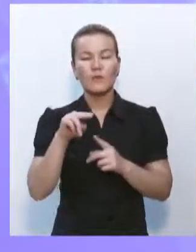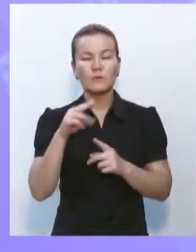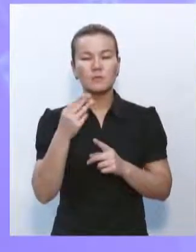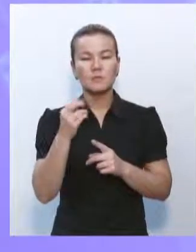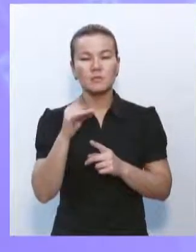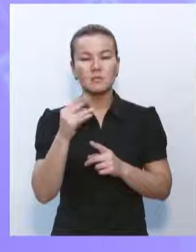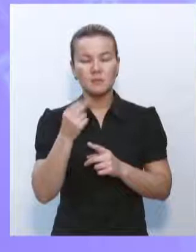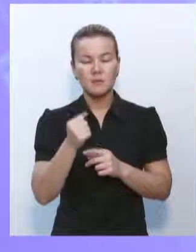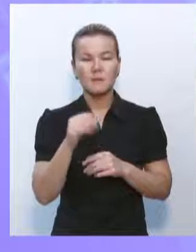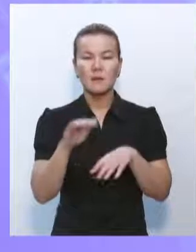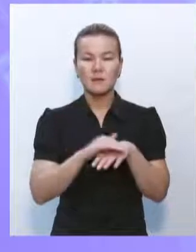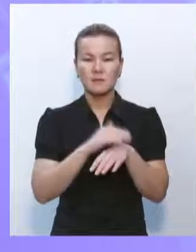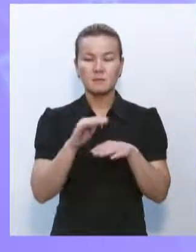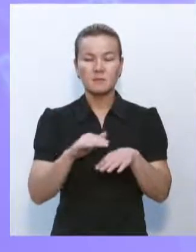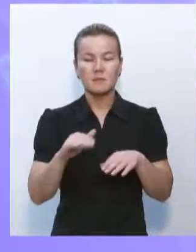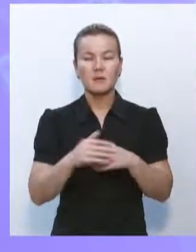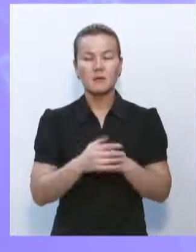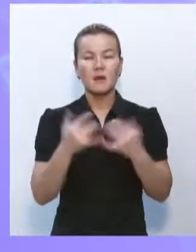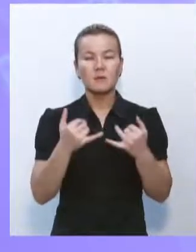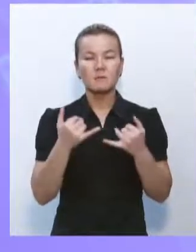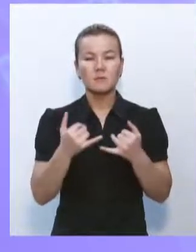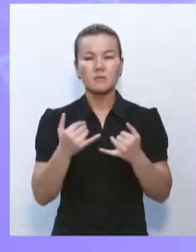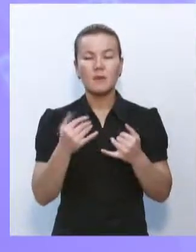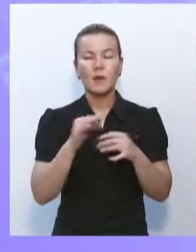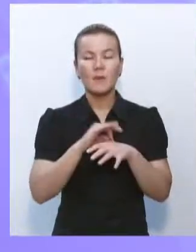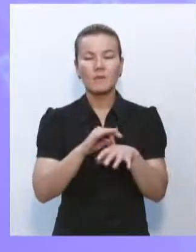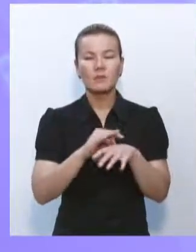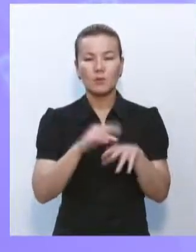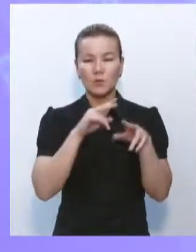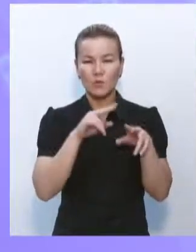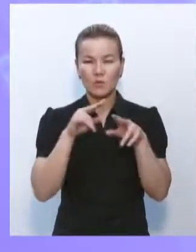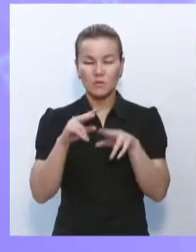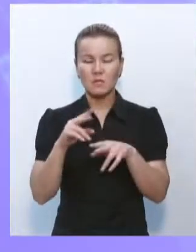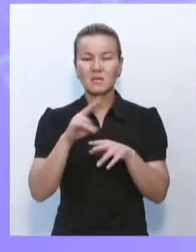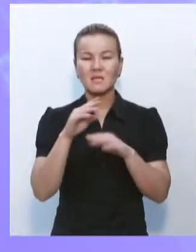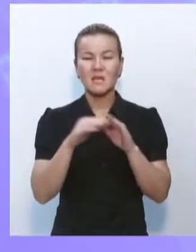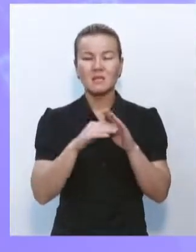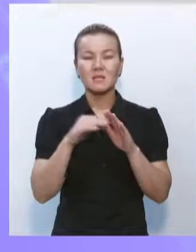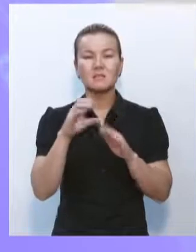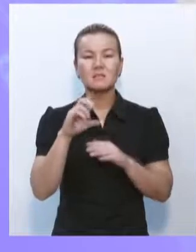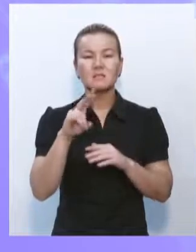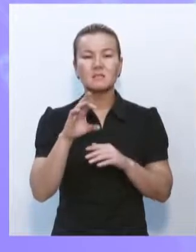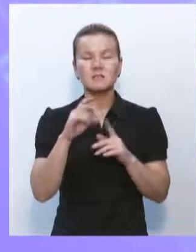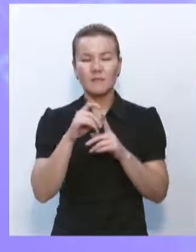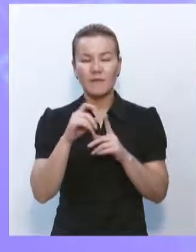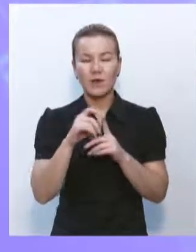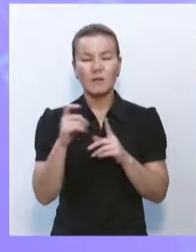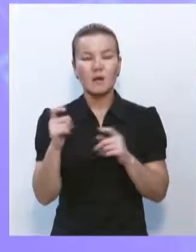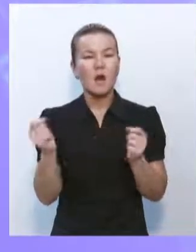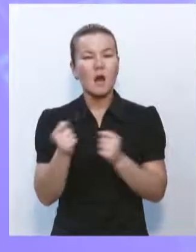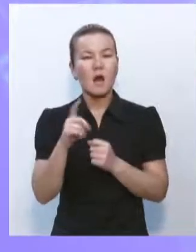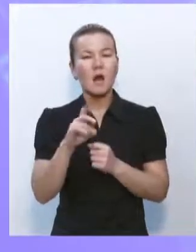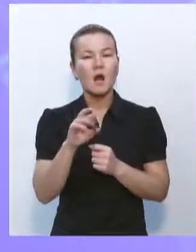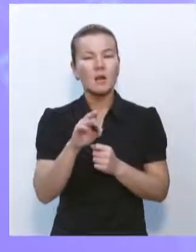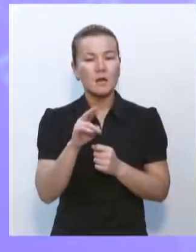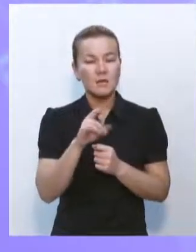Молодцы, ребята! А теперь проведем наблюдение над словами «холода»,